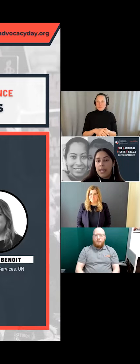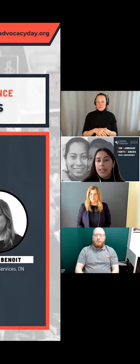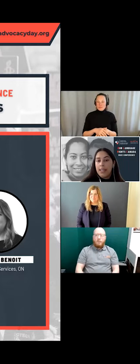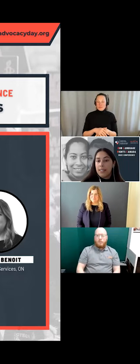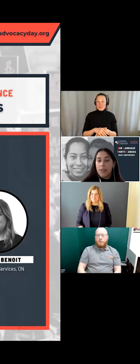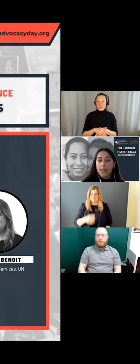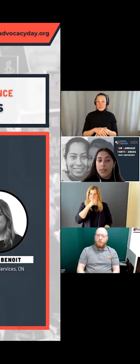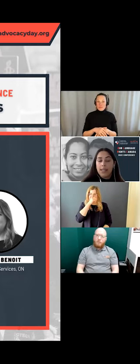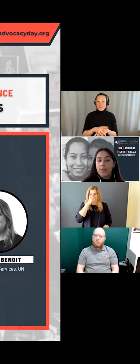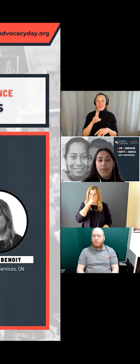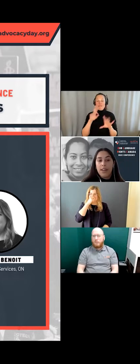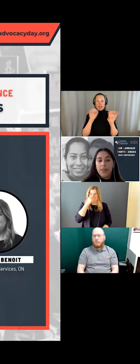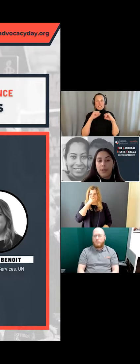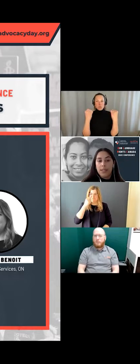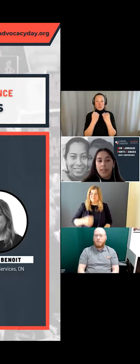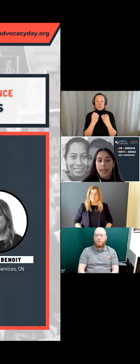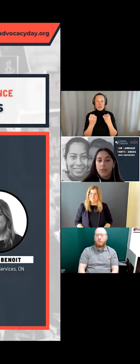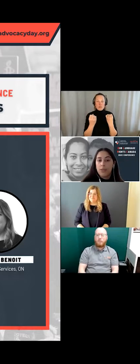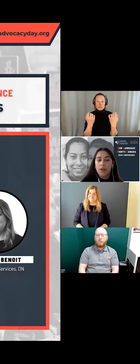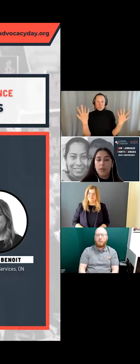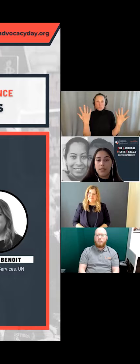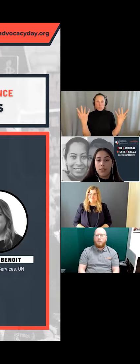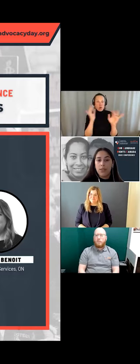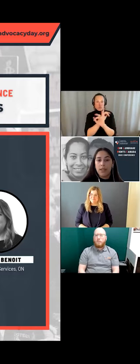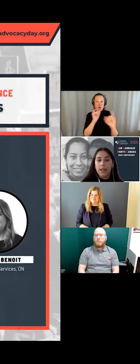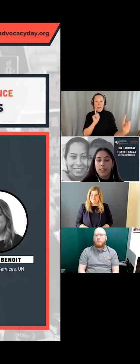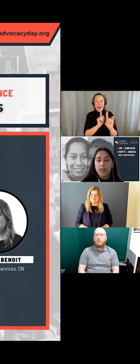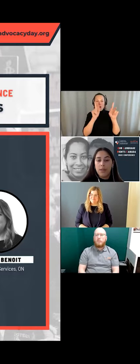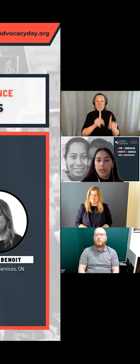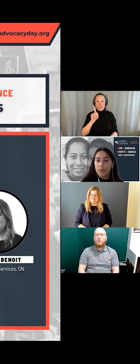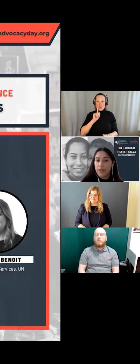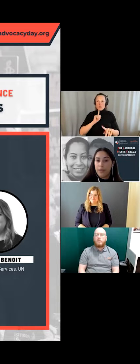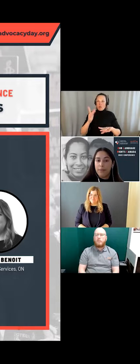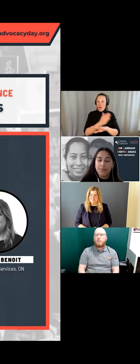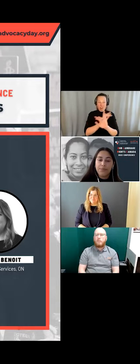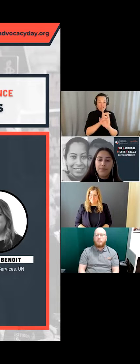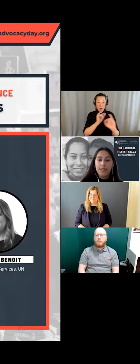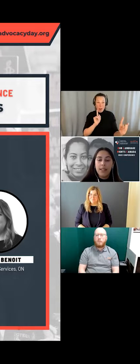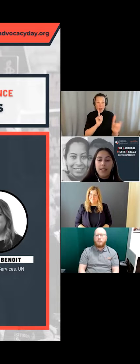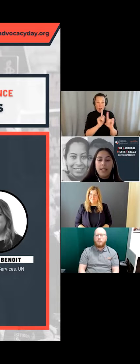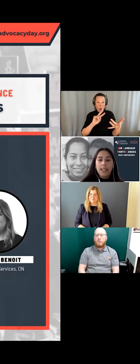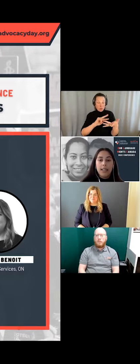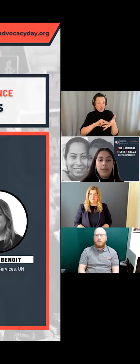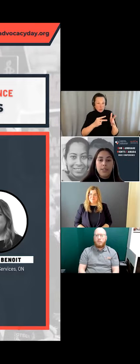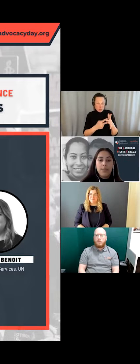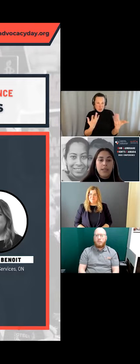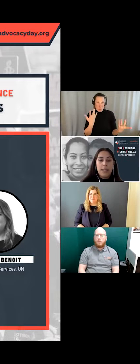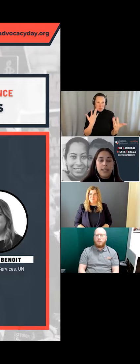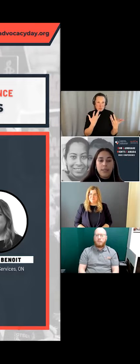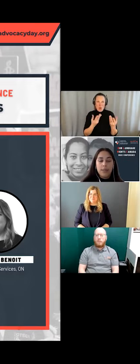postures. euh, oublié par la société en général, plusieurs Canadiens n'ont pas interagi avec une personne